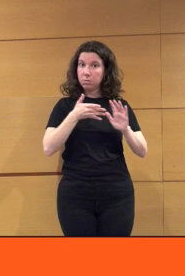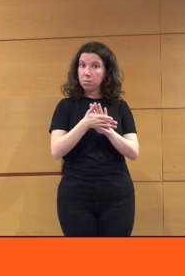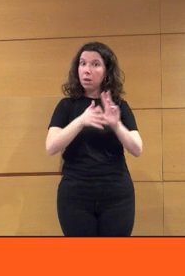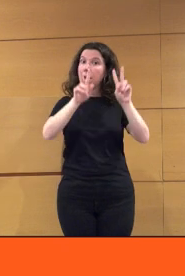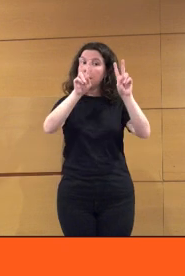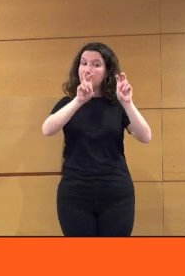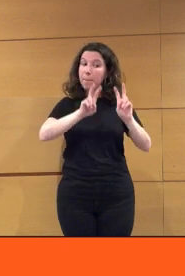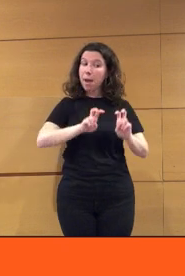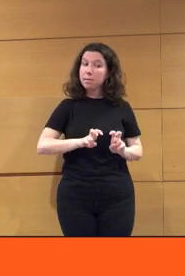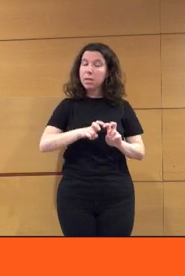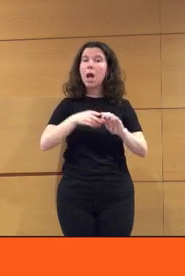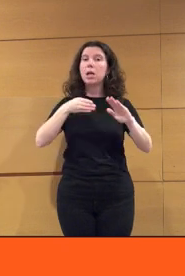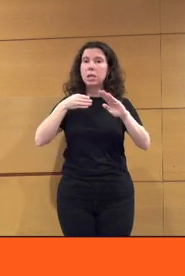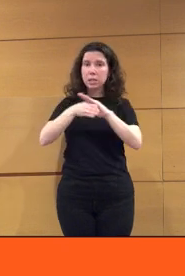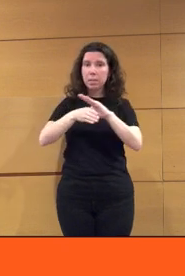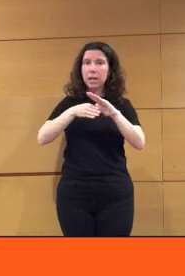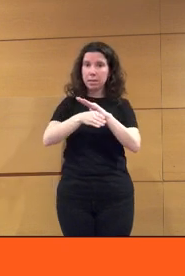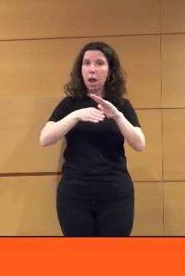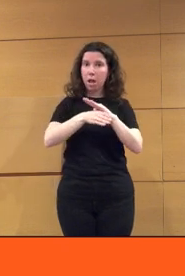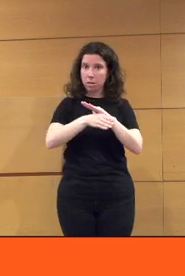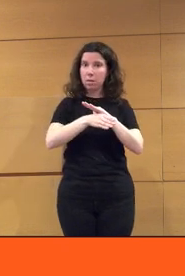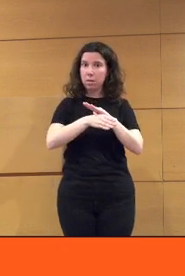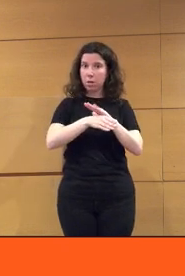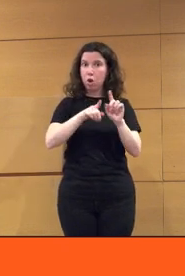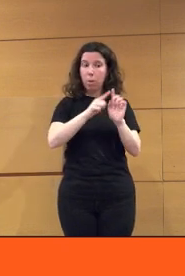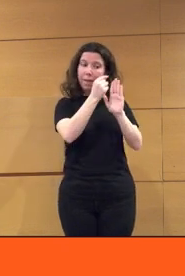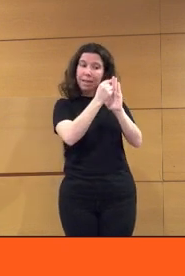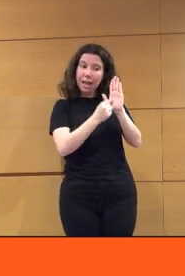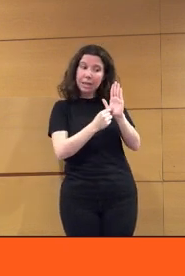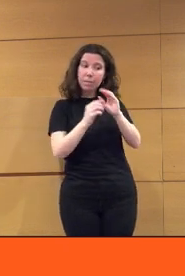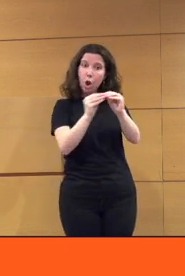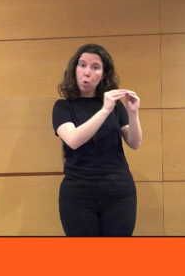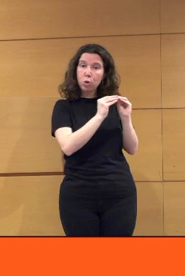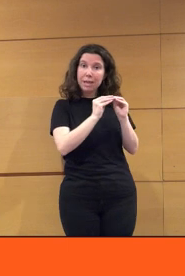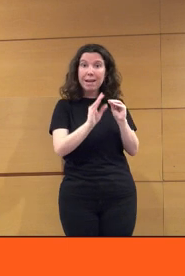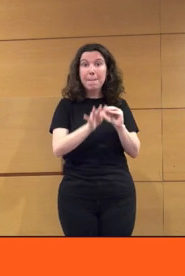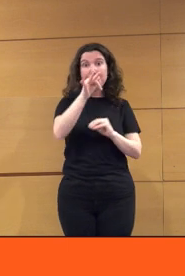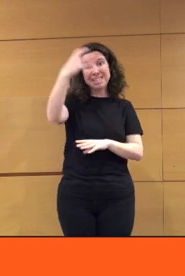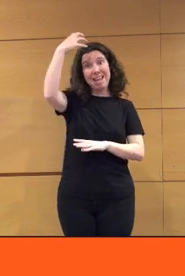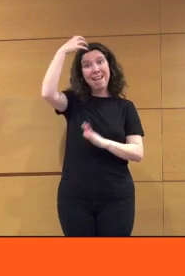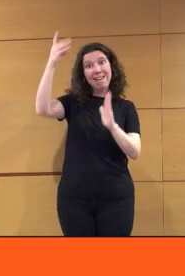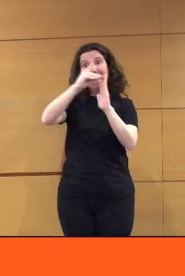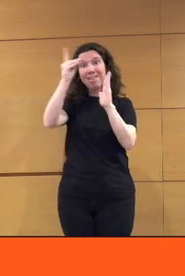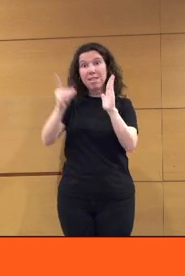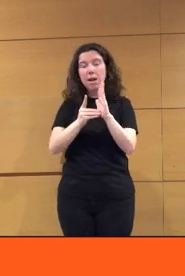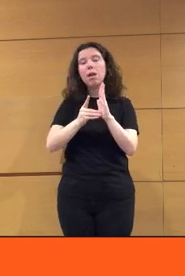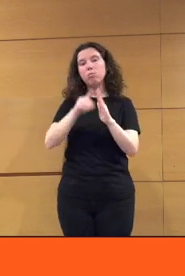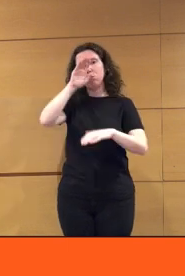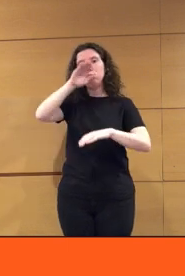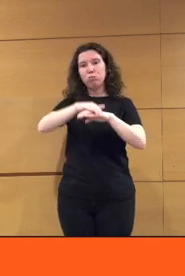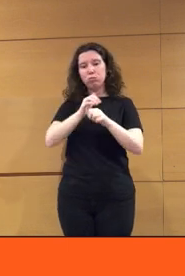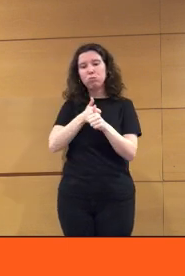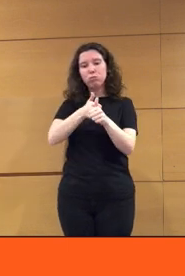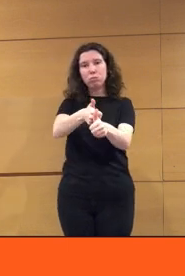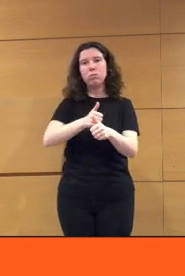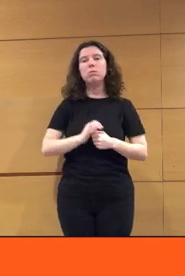aspectes d'accessibilitat d'acord amb el que diu la directiva comunitària i el Real Decret. Per tant, des de la Direcció General, el que